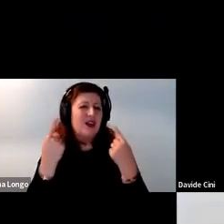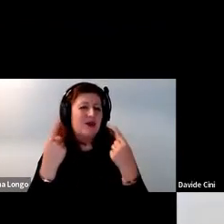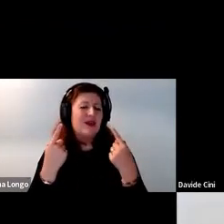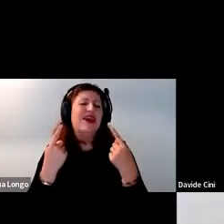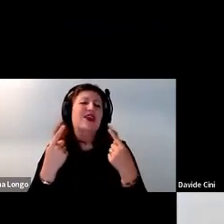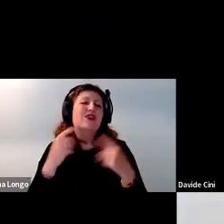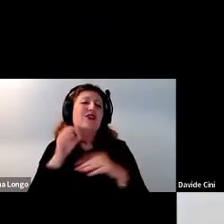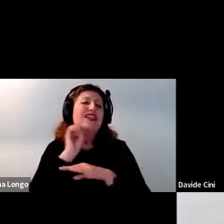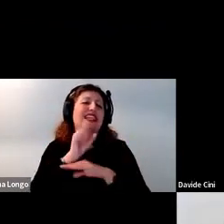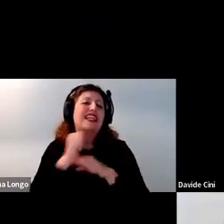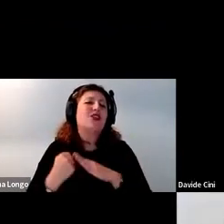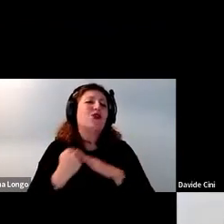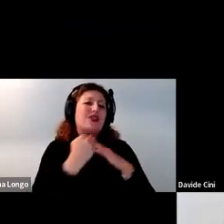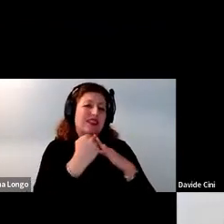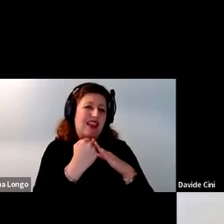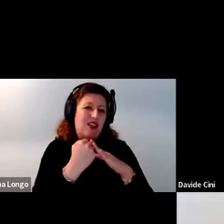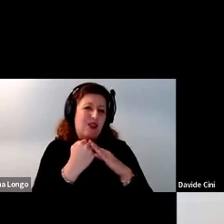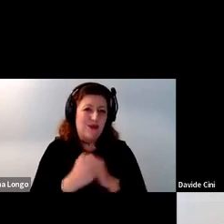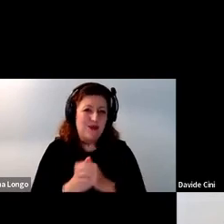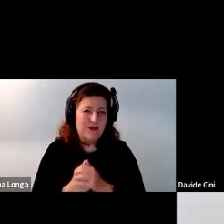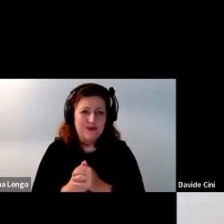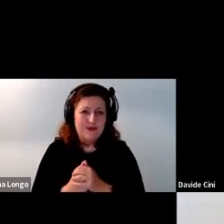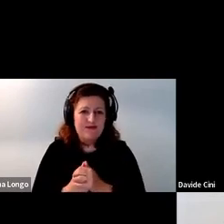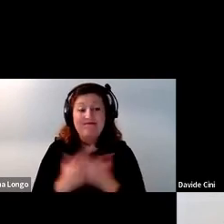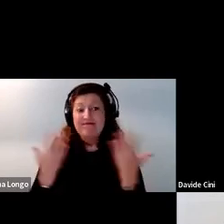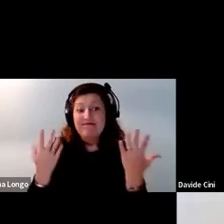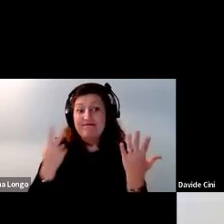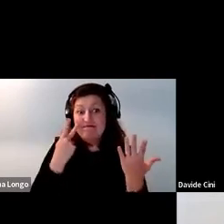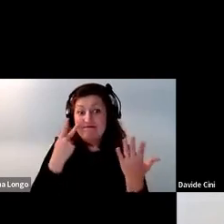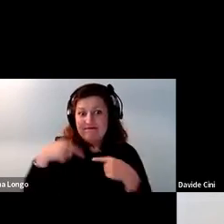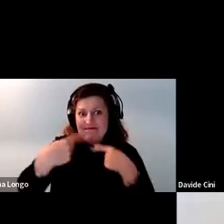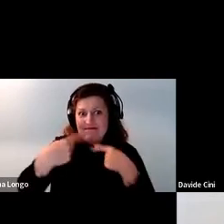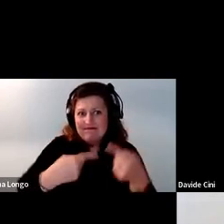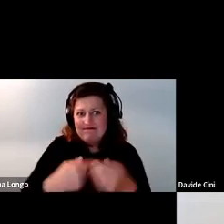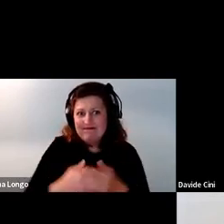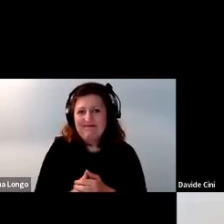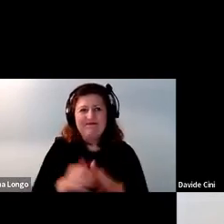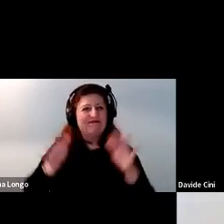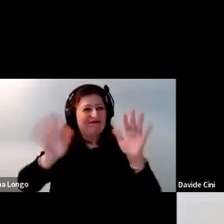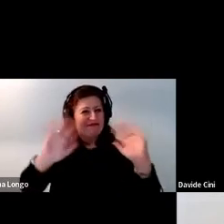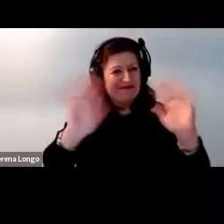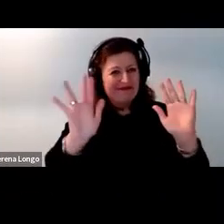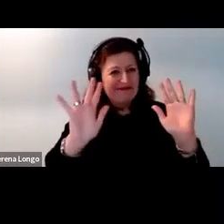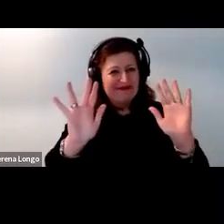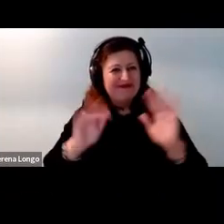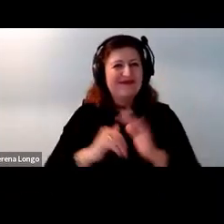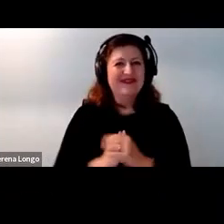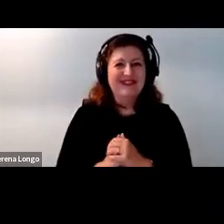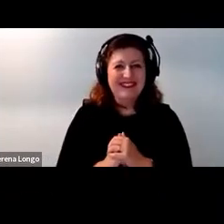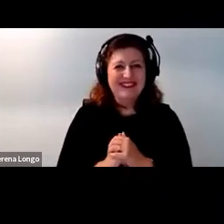sostegno. A presto. Presto. Grazie. A presto.